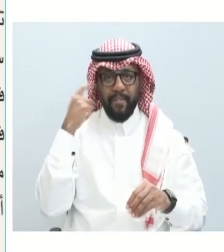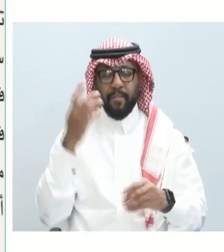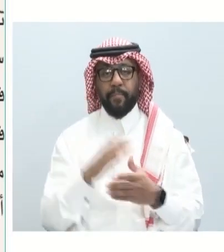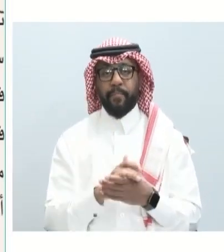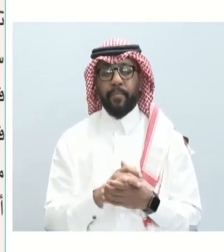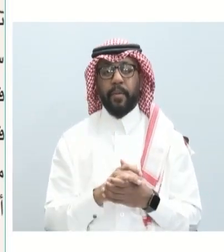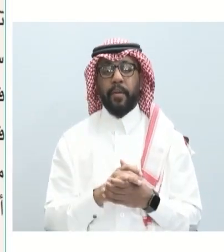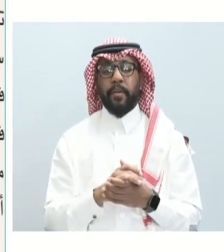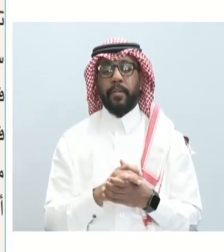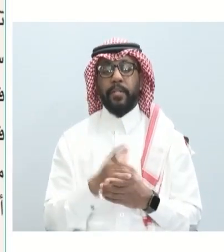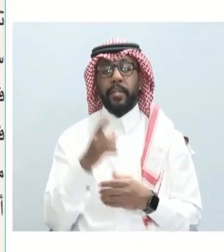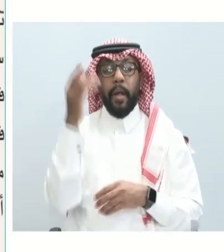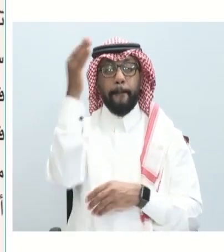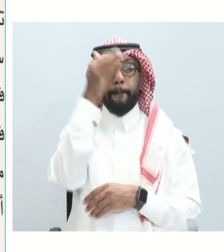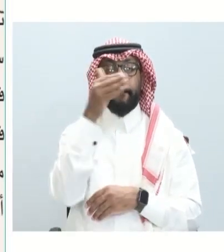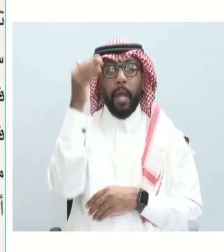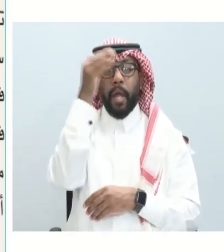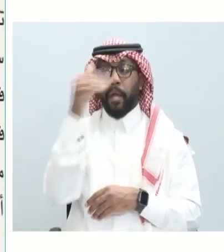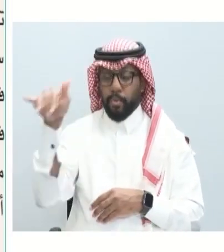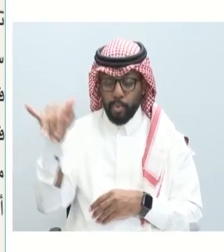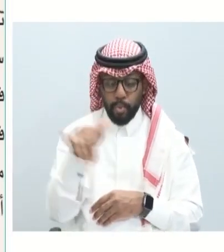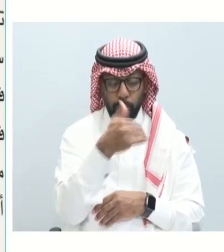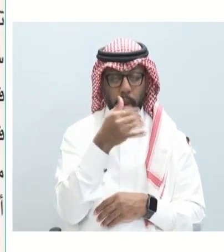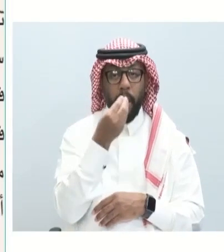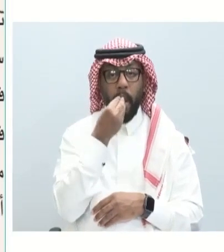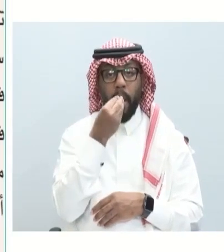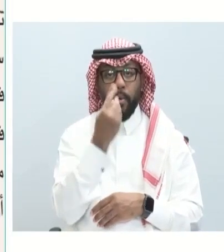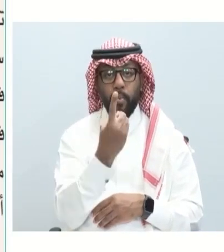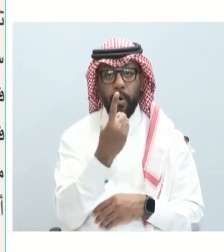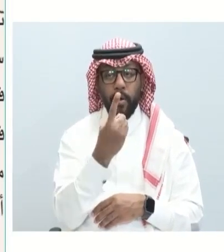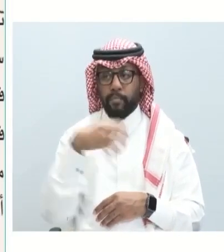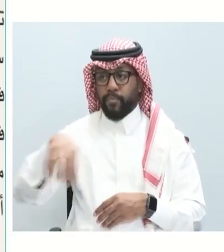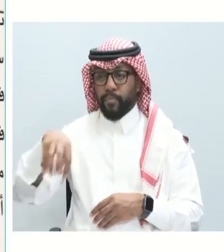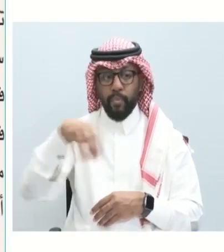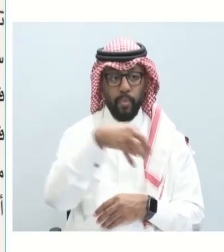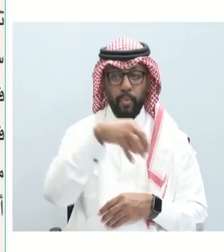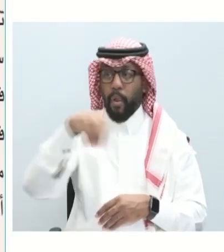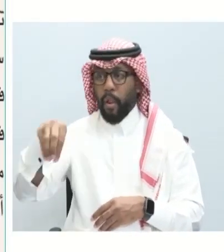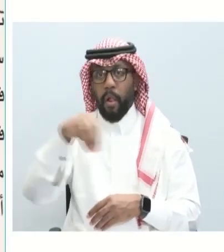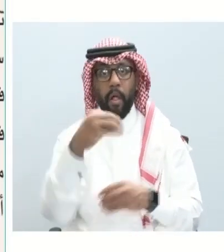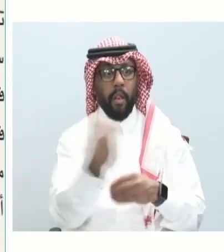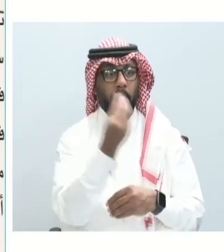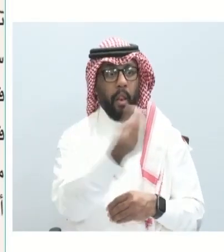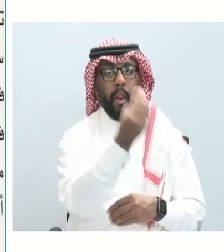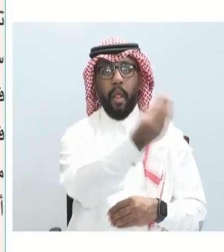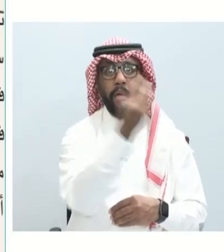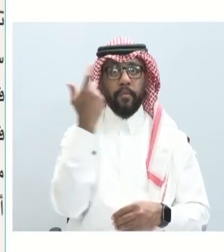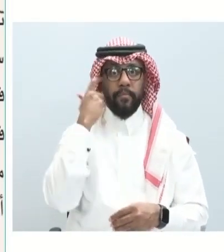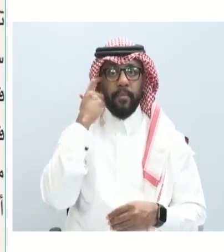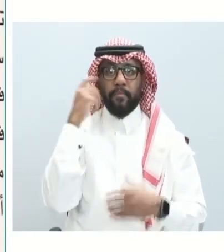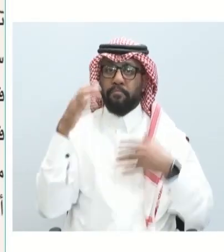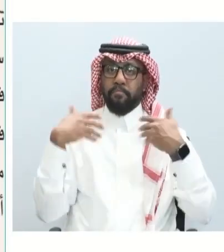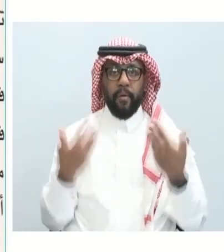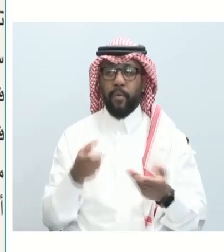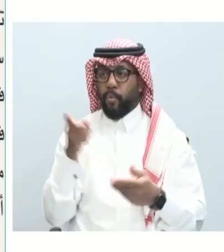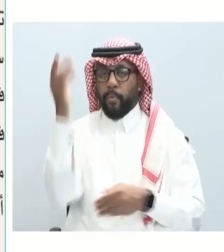للكلى انا بعيرا مر من هنا ياكل من منطقه ثم فجاه يتركها الى غيرها فاستنتجت